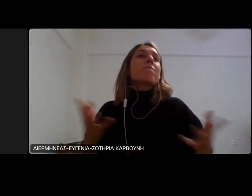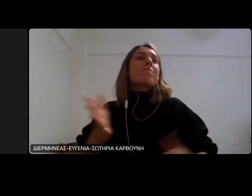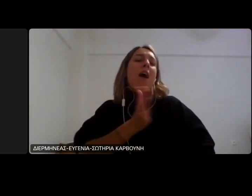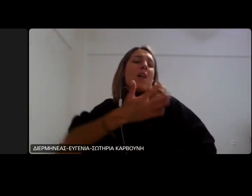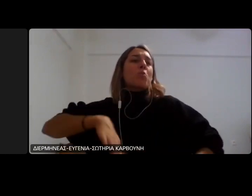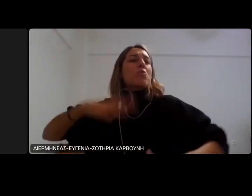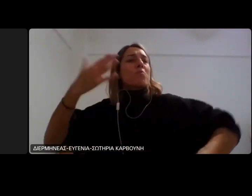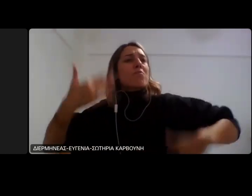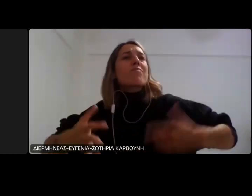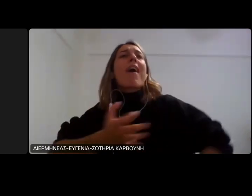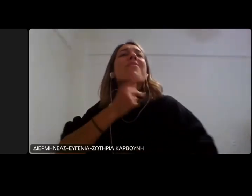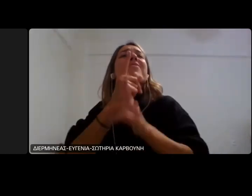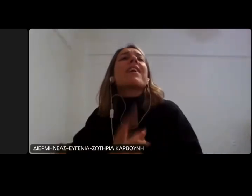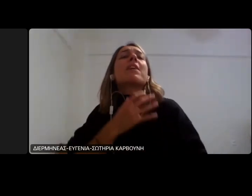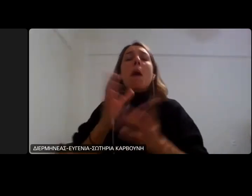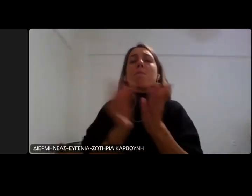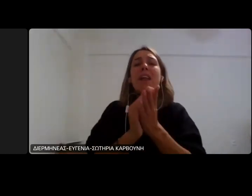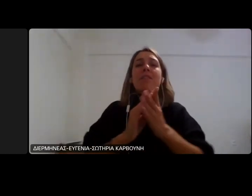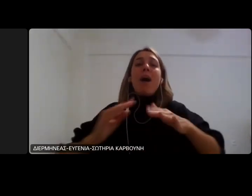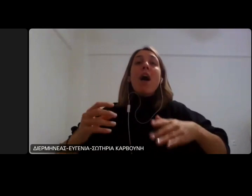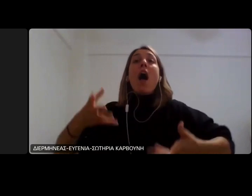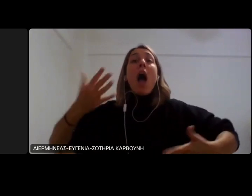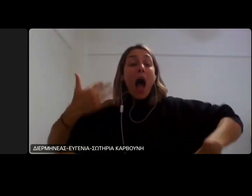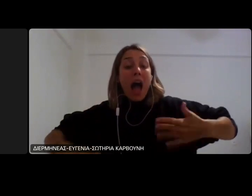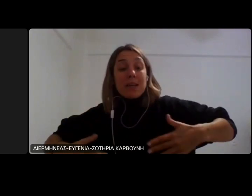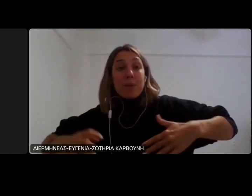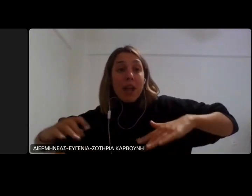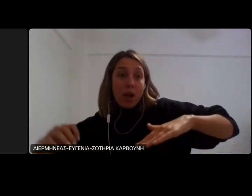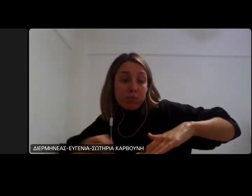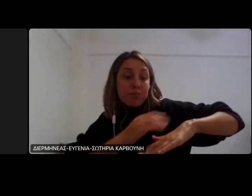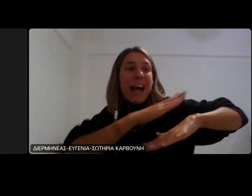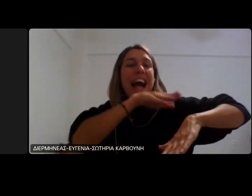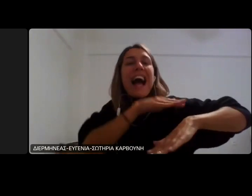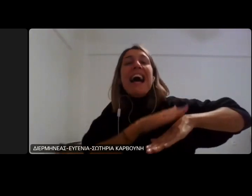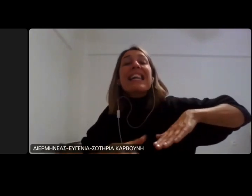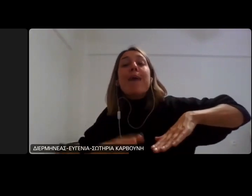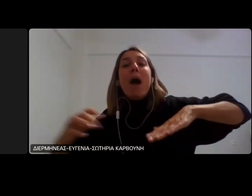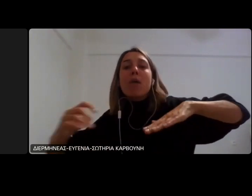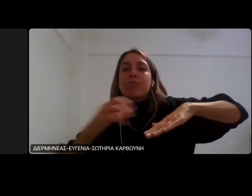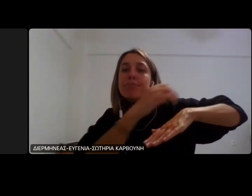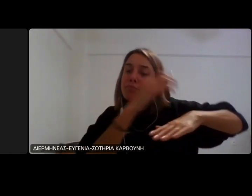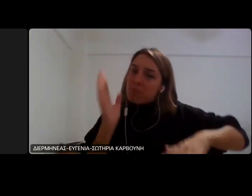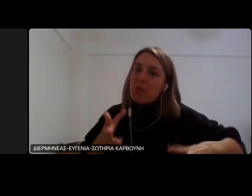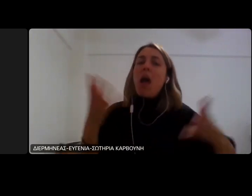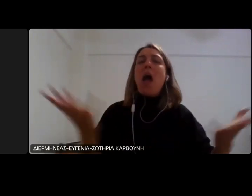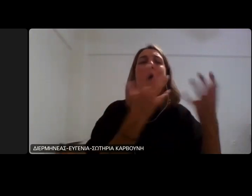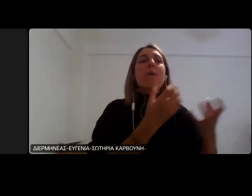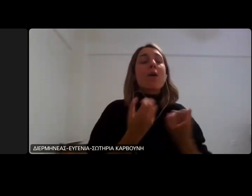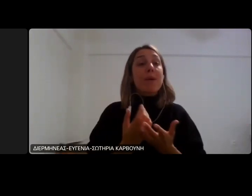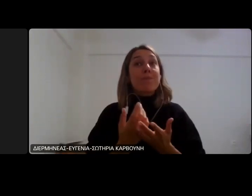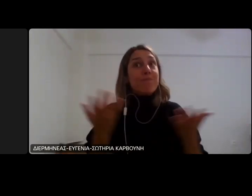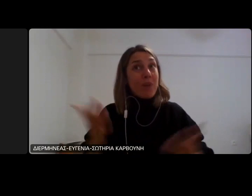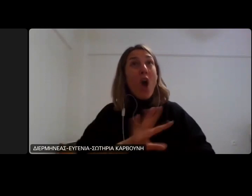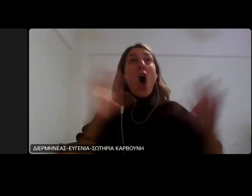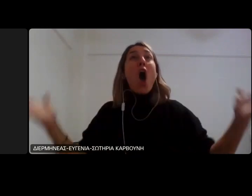ειδικές ανάγκες, κάνουμε ράμπες, κάνουμε έτσι, κάνουμε έτσι. Το θέμα είναι πρακτικό. Είναι δυνατόν όλα αυτά που συζητήσαμε σήμερα